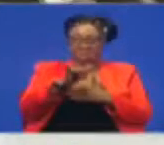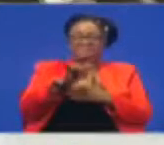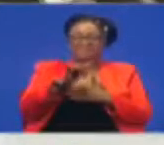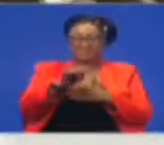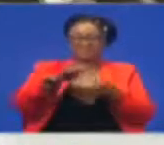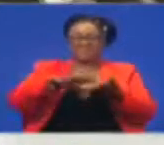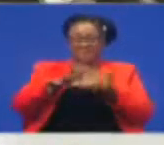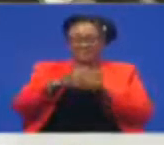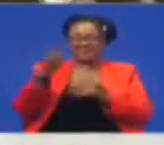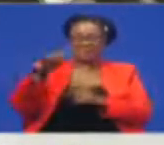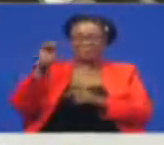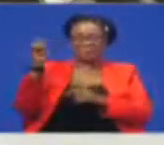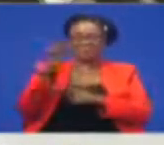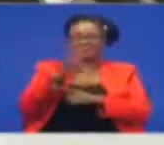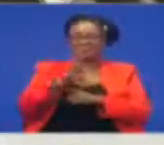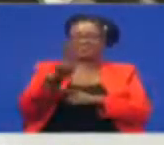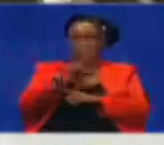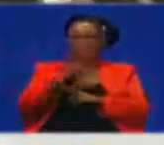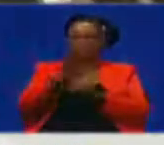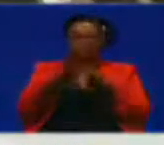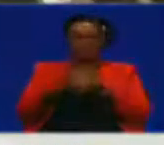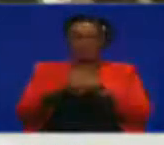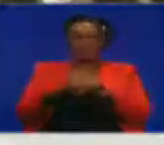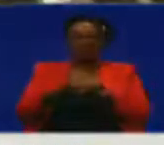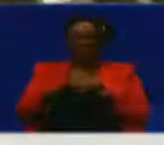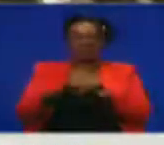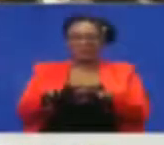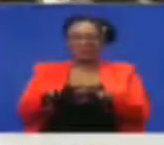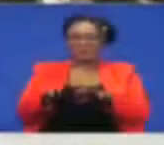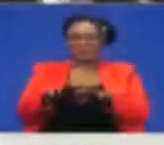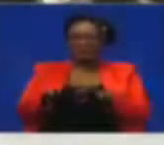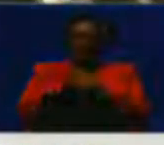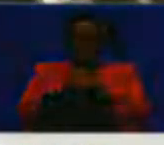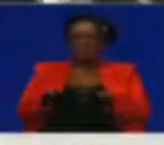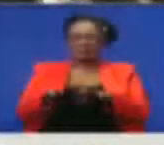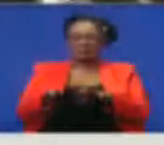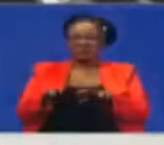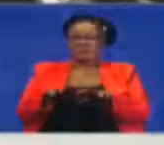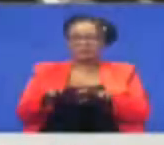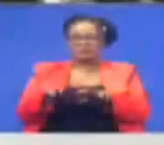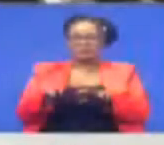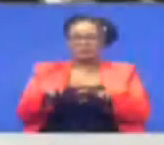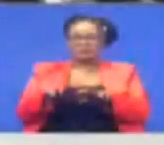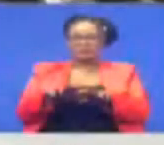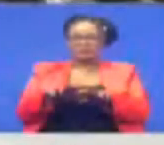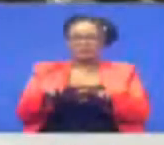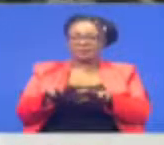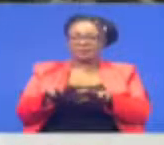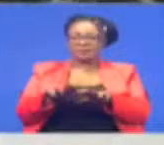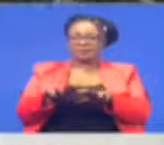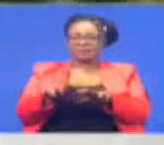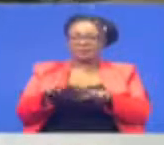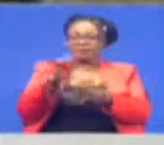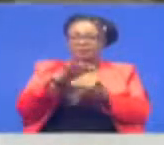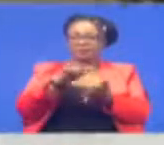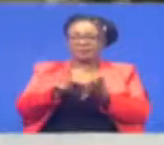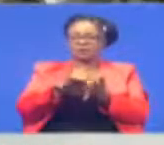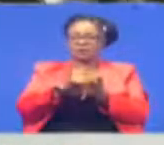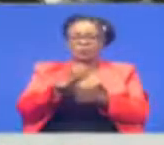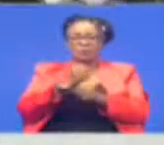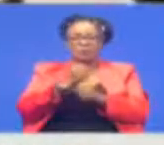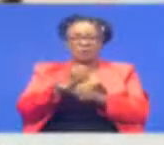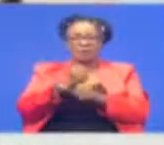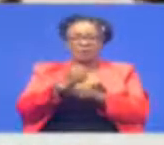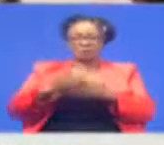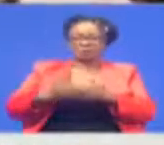Uhuru kutuliza kiongozi wa upinzani ili atulie, ili kasi za serikali ipate kuendelea